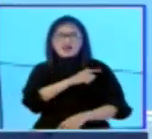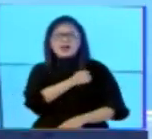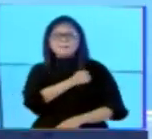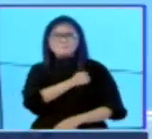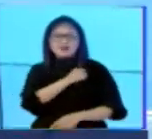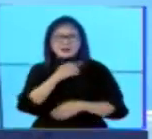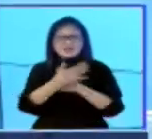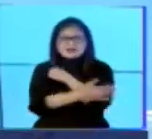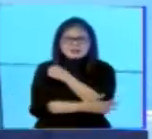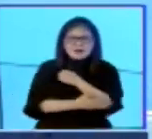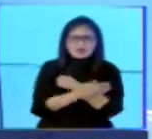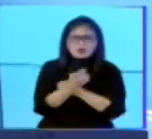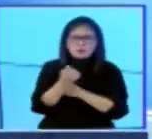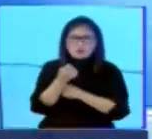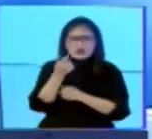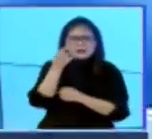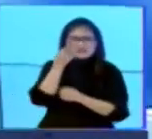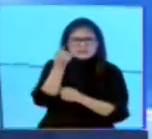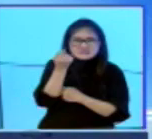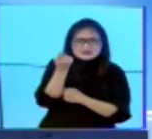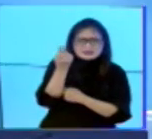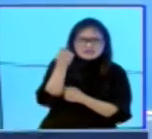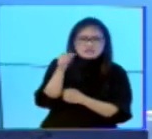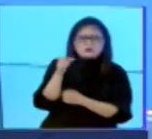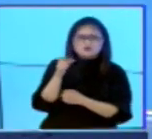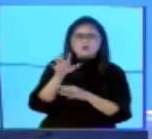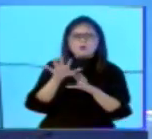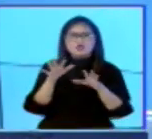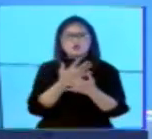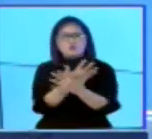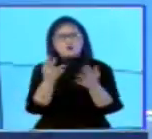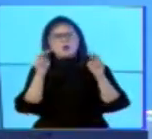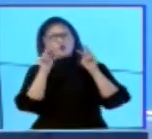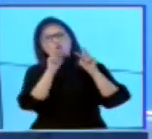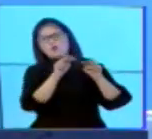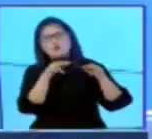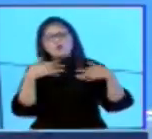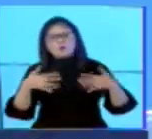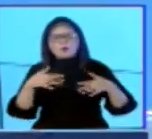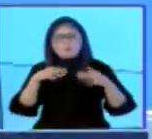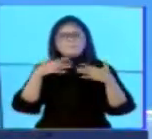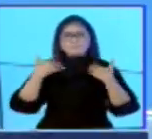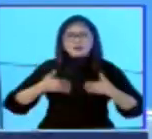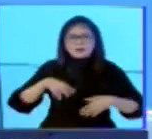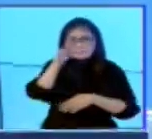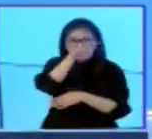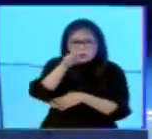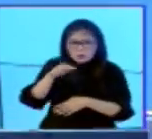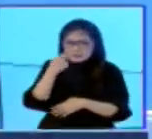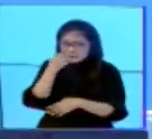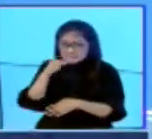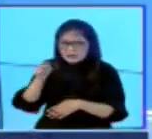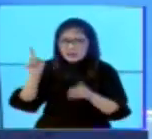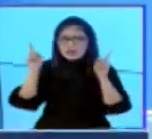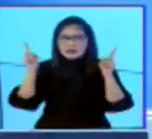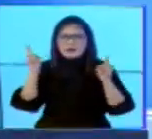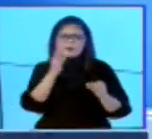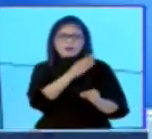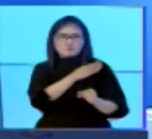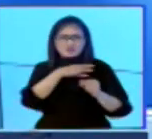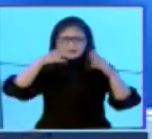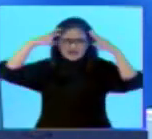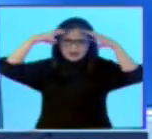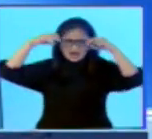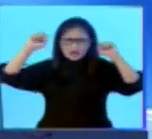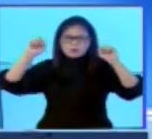sendiri menyita perhatian sejumlah pihak. Badan Koordinasi Pengawasan Aliran Kepercayaan dan Keagamaan Kabupaten Garut menggelar rapat